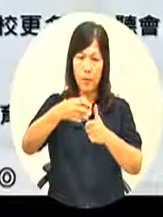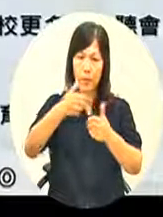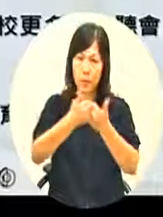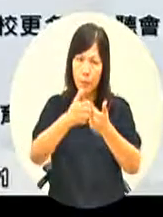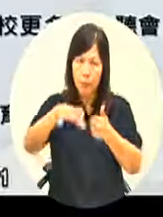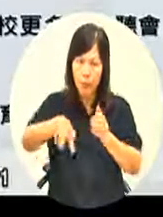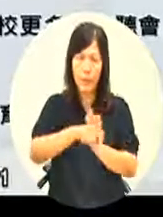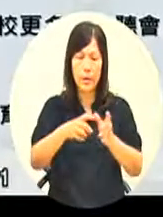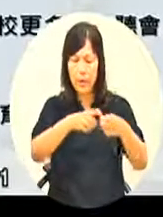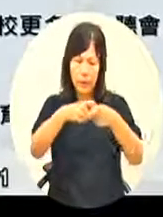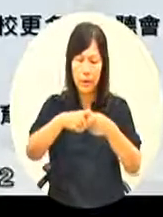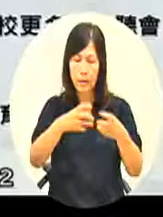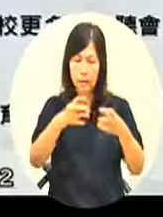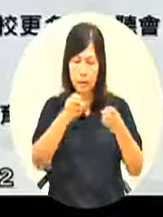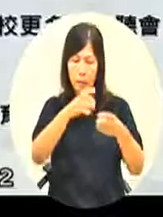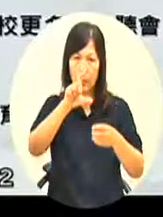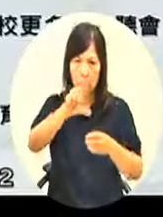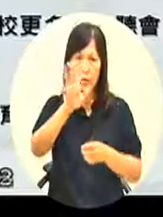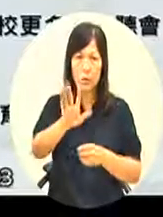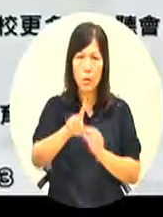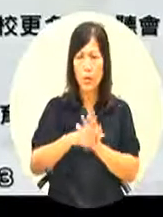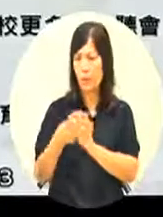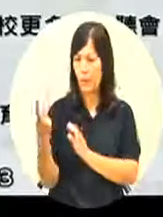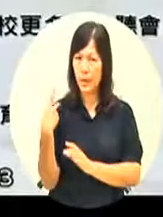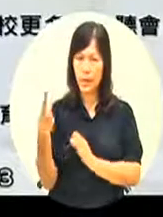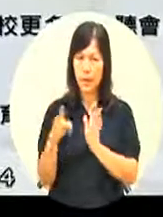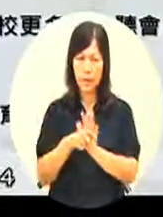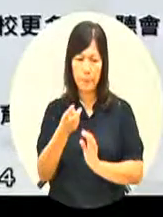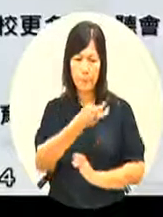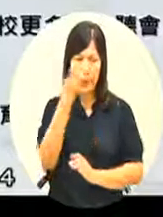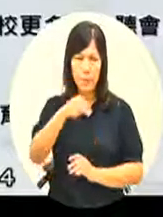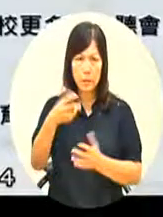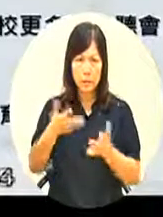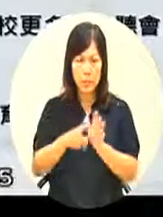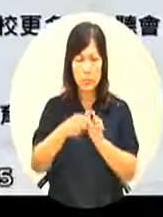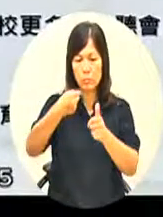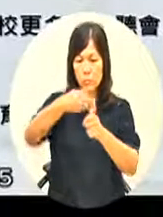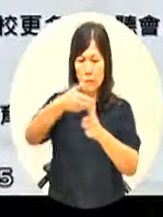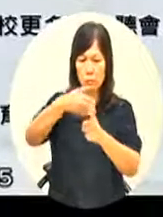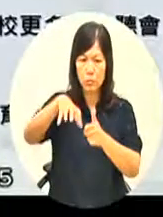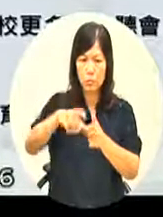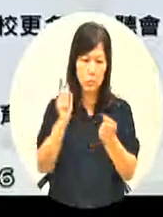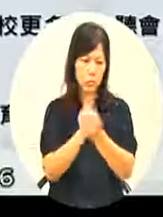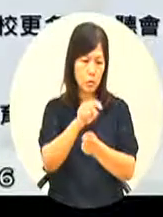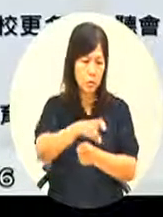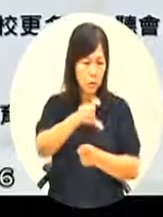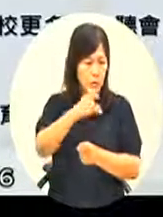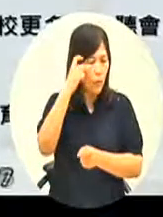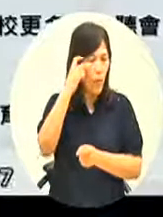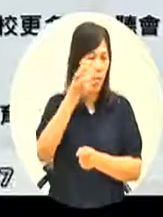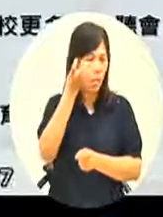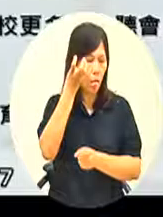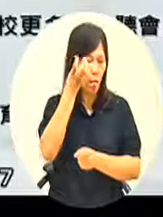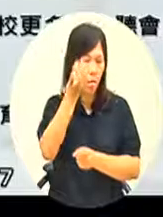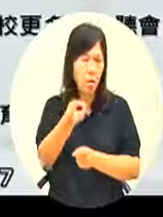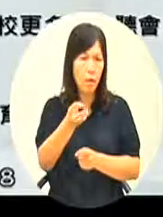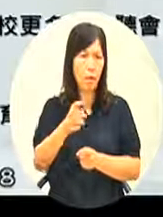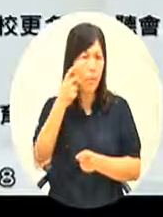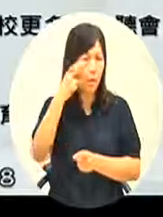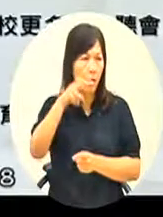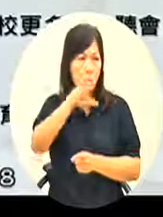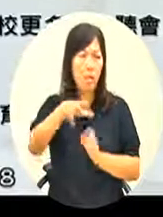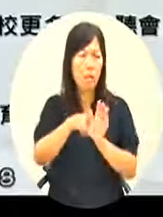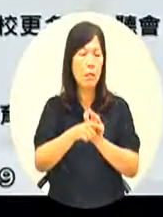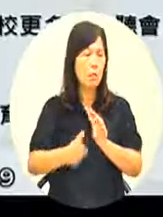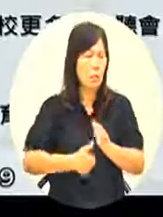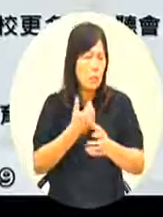题。可是我们两位议员发现，教育局对这个议题不够重视，也不够诚恳，也不